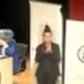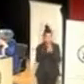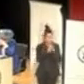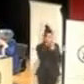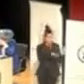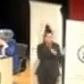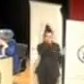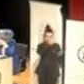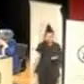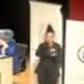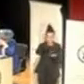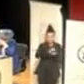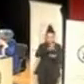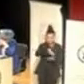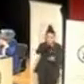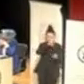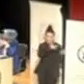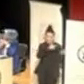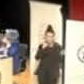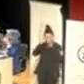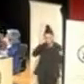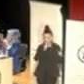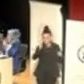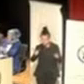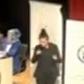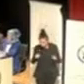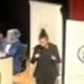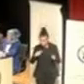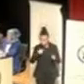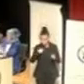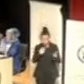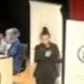materyal sağlama ve satın alma bilgi sistemine başvuru